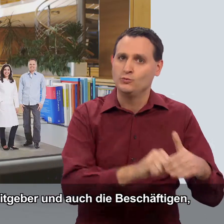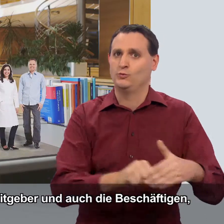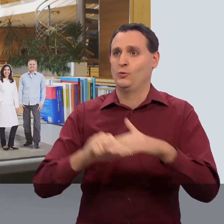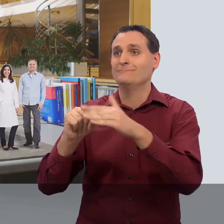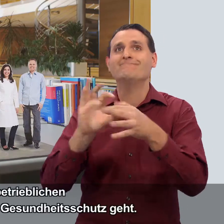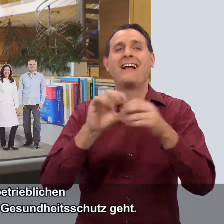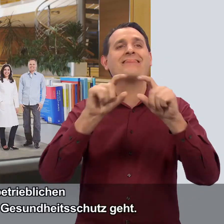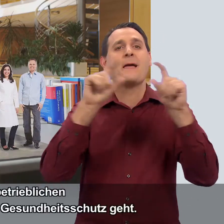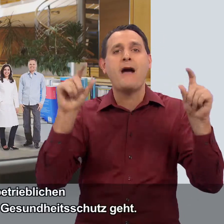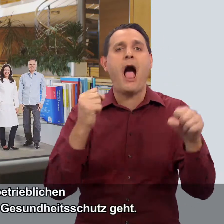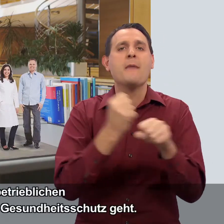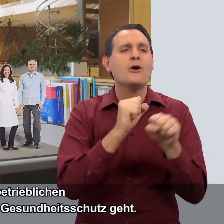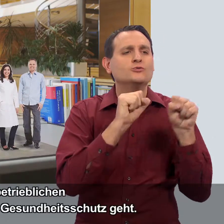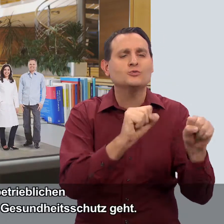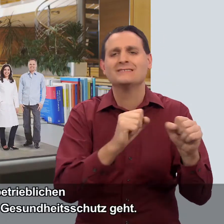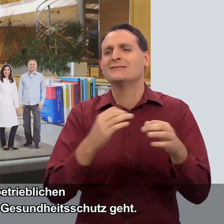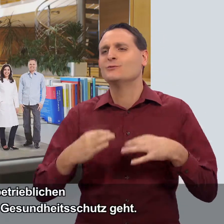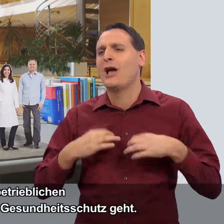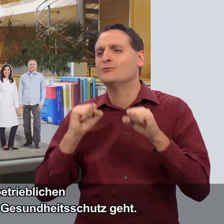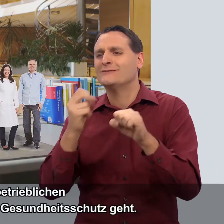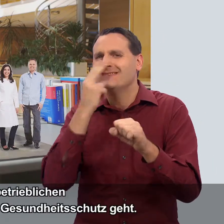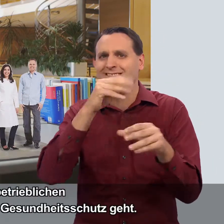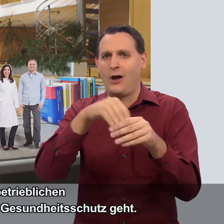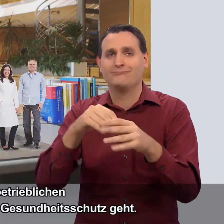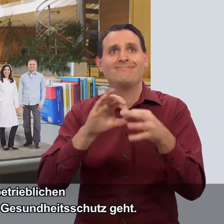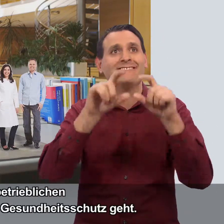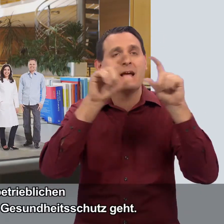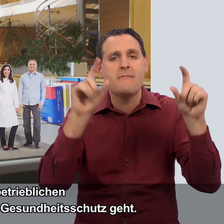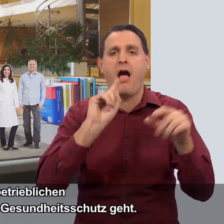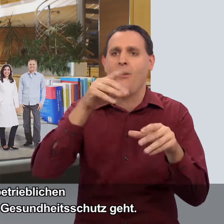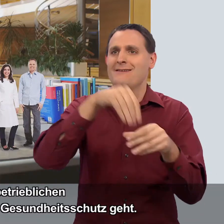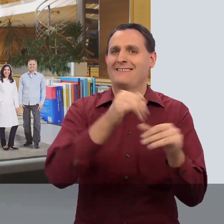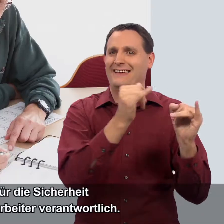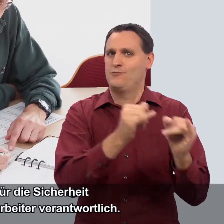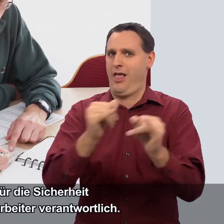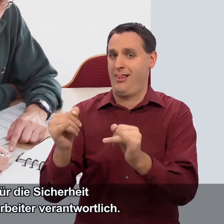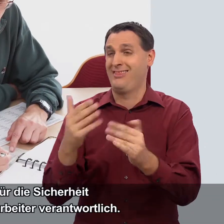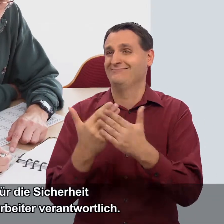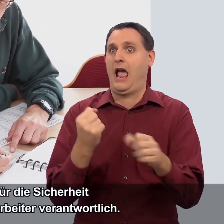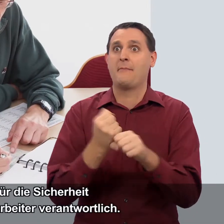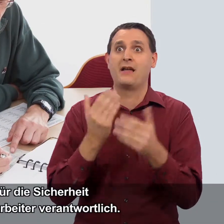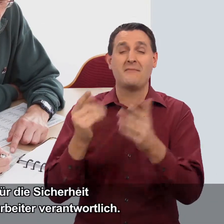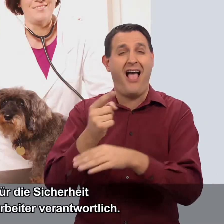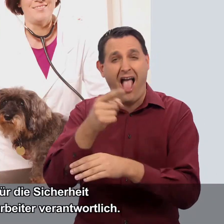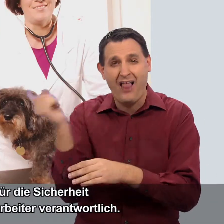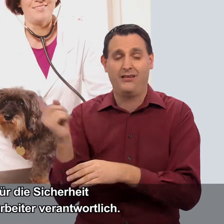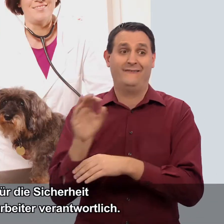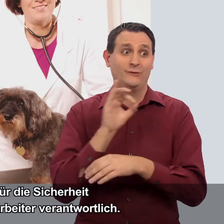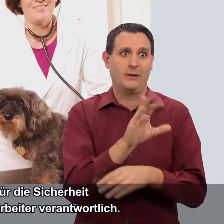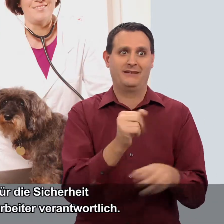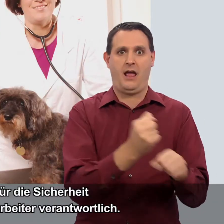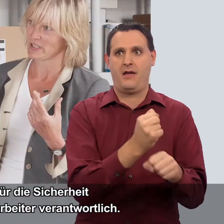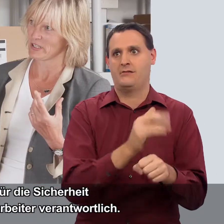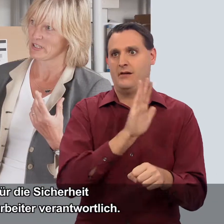Beschäftigten, wenn es um den betrieblichen und individuellen Arbeits und Gesundheitsschutz geht. Jeder Arbeitgeber ist für die Sicherheit und